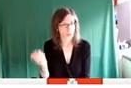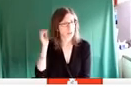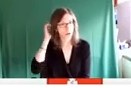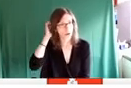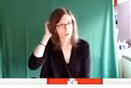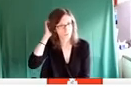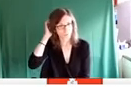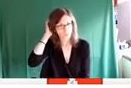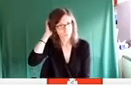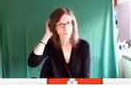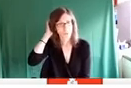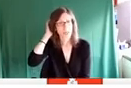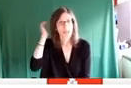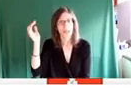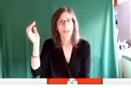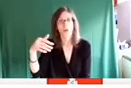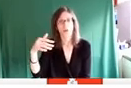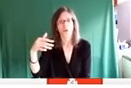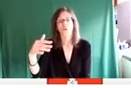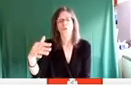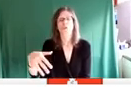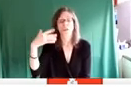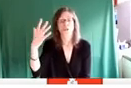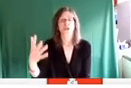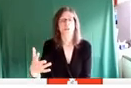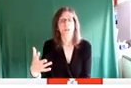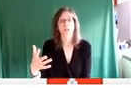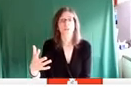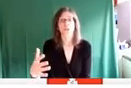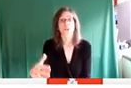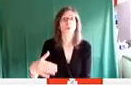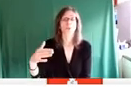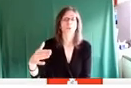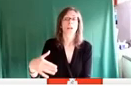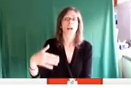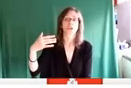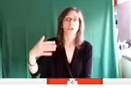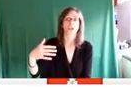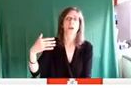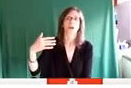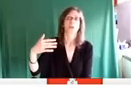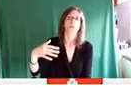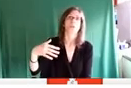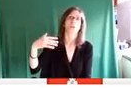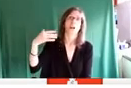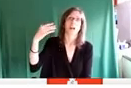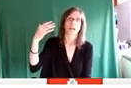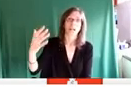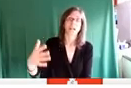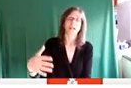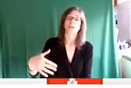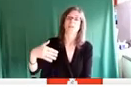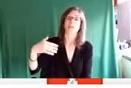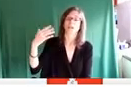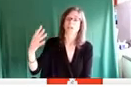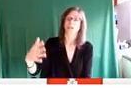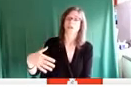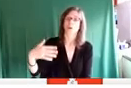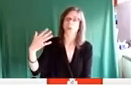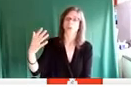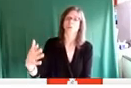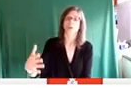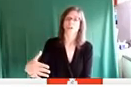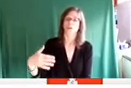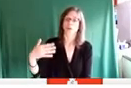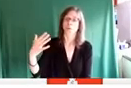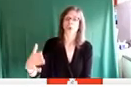documenter, encore là. Et d'utiliser justement des outils où on peut mélanger l'analyse, la description,